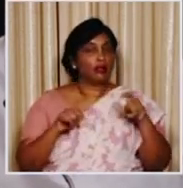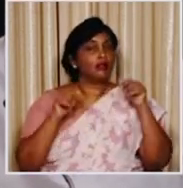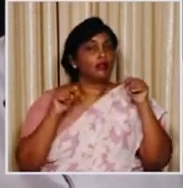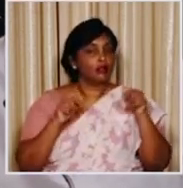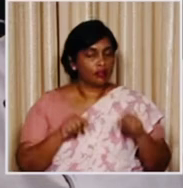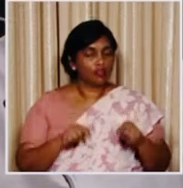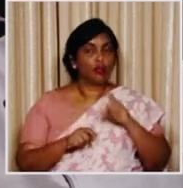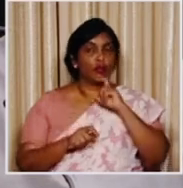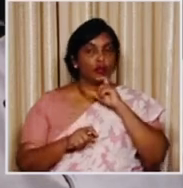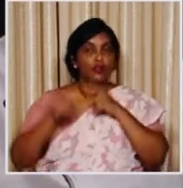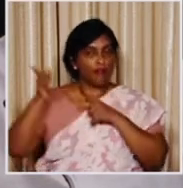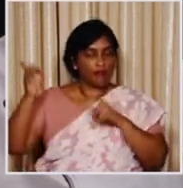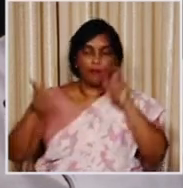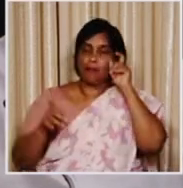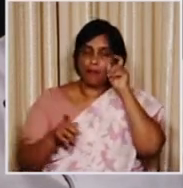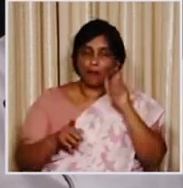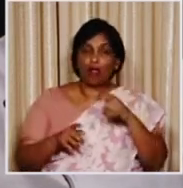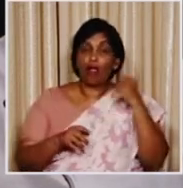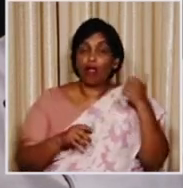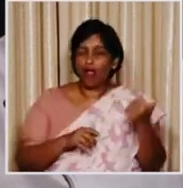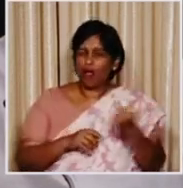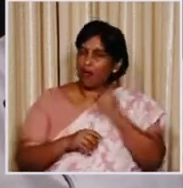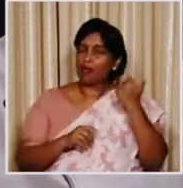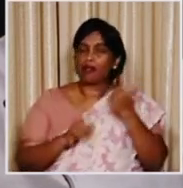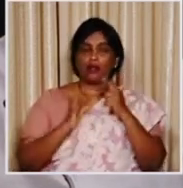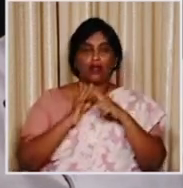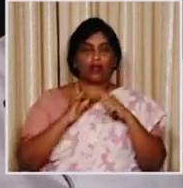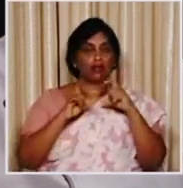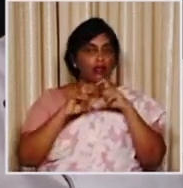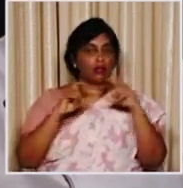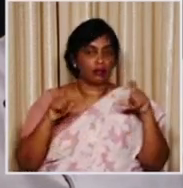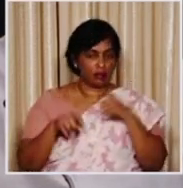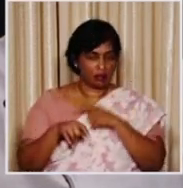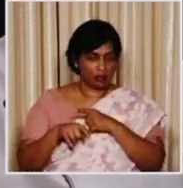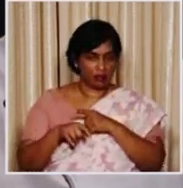තියෙන උසාවිය ගිහිල්ලා බලන්න අලුත්ම අලුත් හැඳුනුම් පතක්.